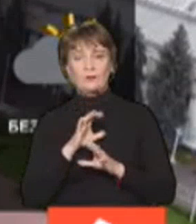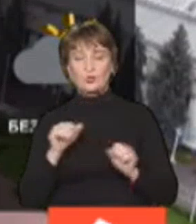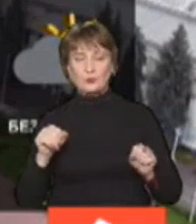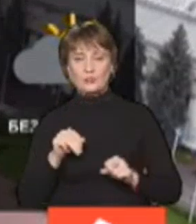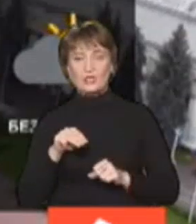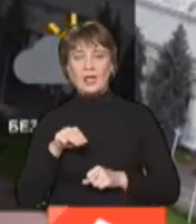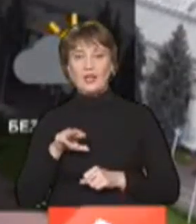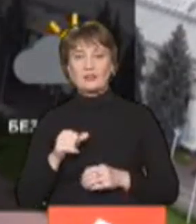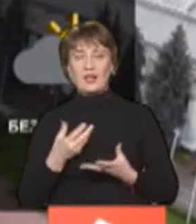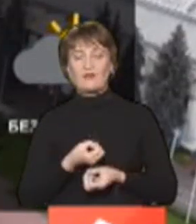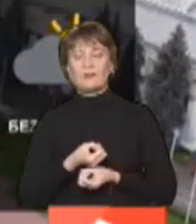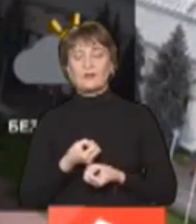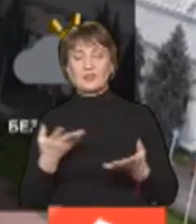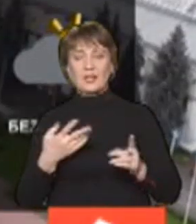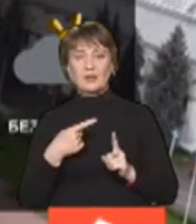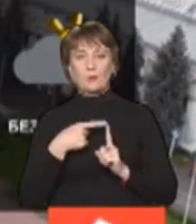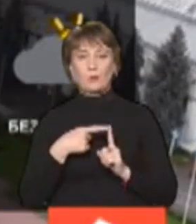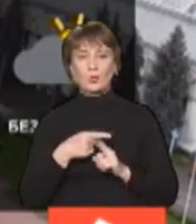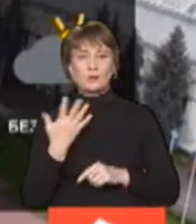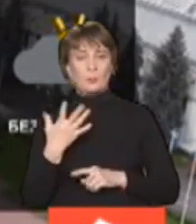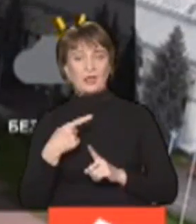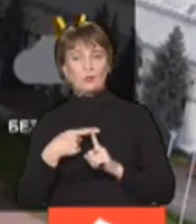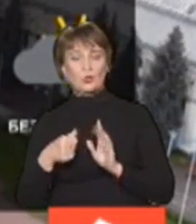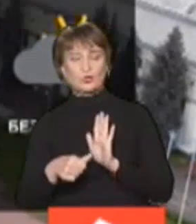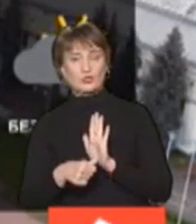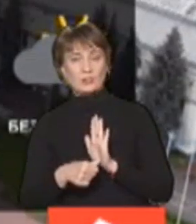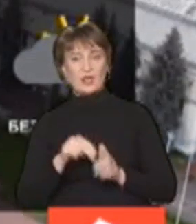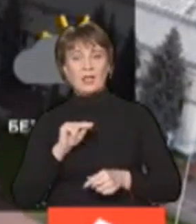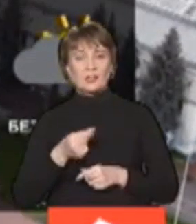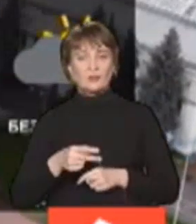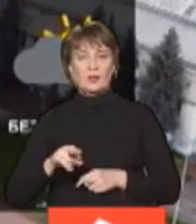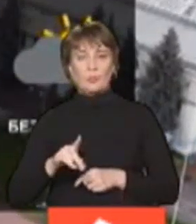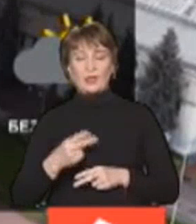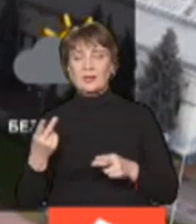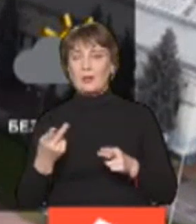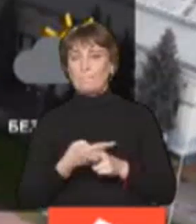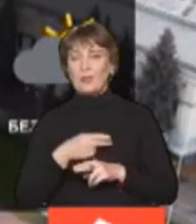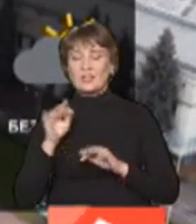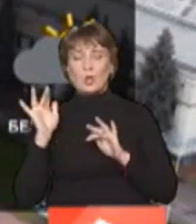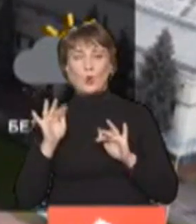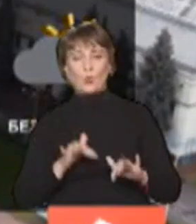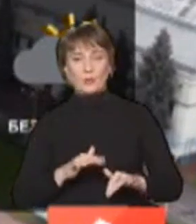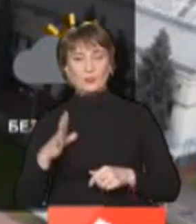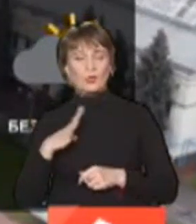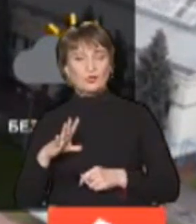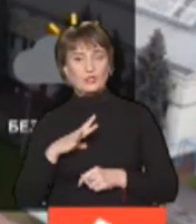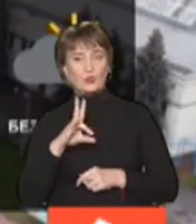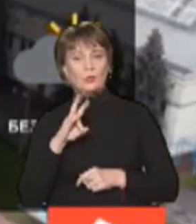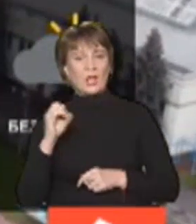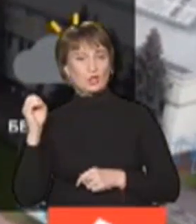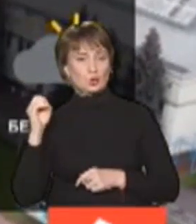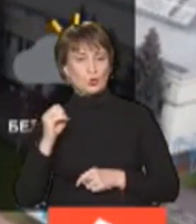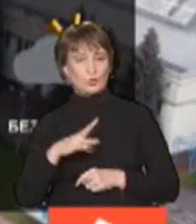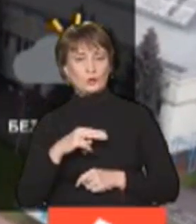та в день плюс 5, плюс 6 градусів. Але четверта п'ятниця погода без опадів і навіть очікуємо на сонечко. Але